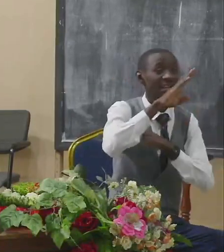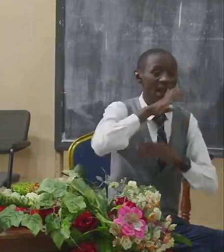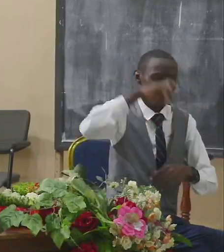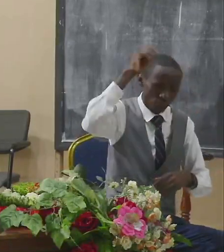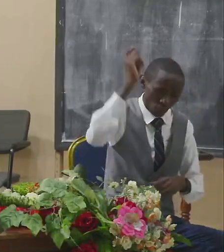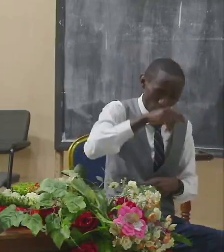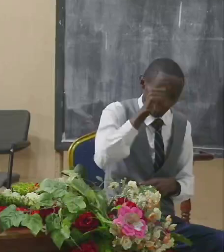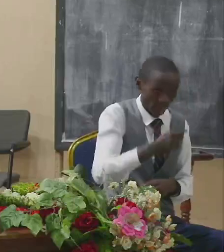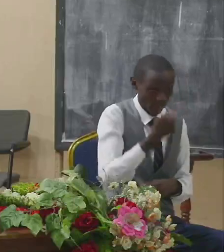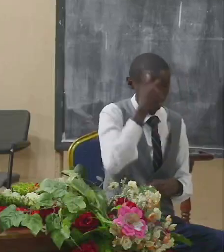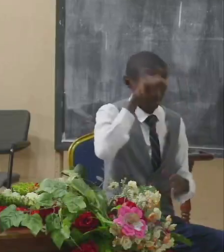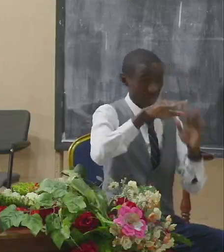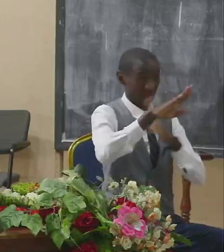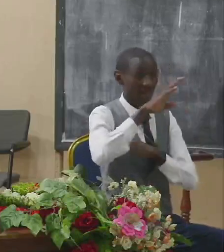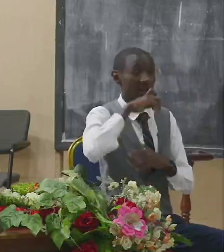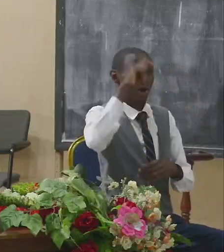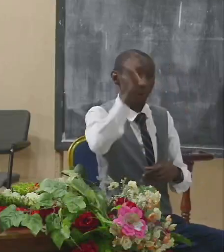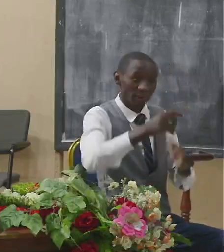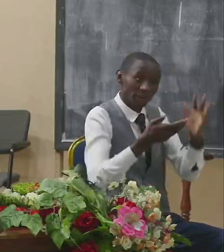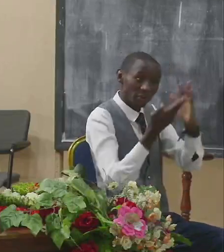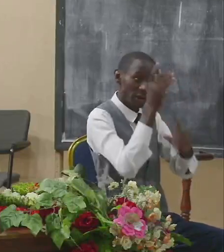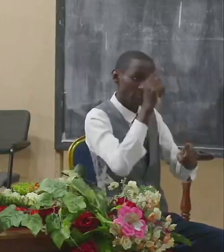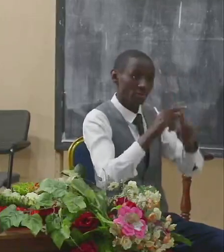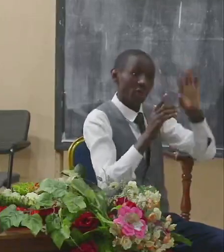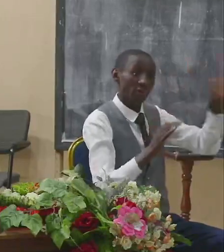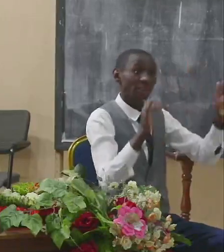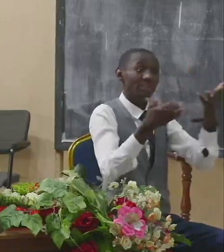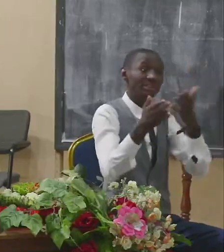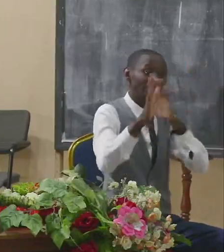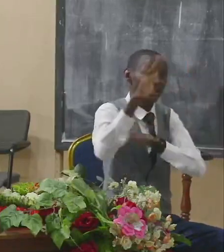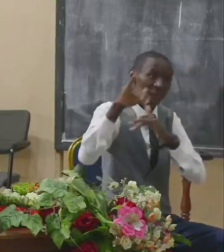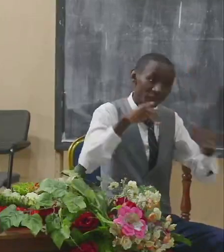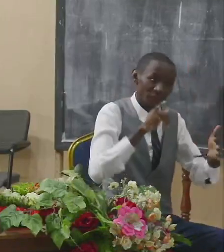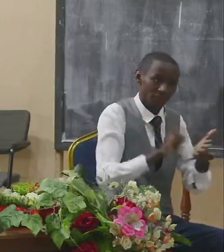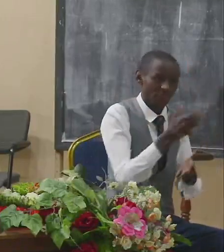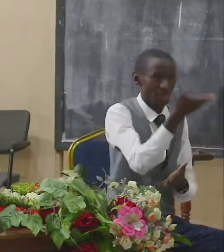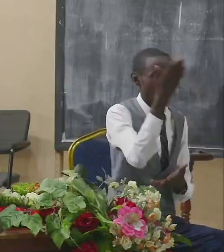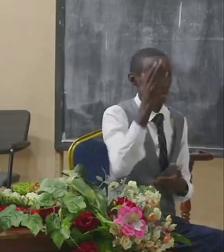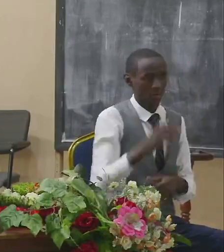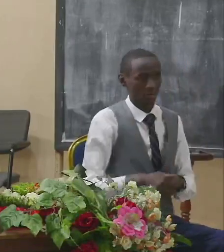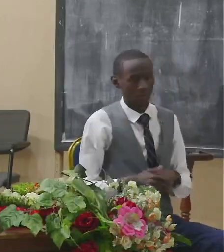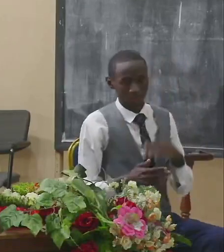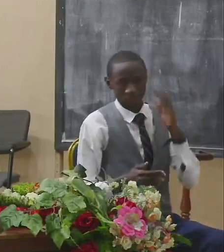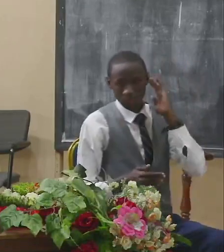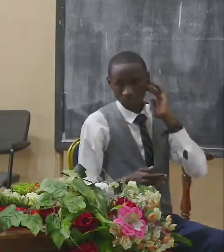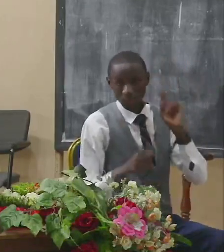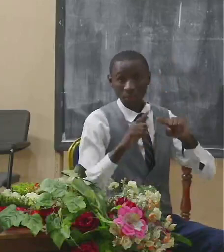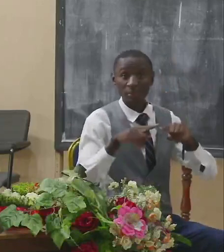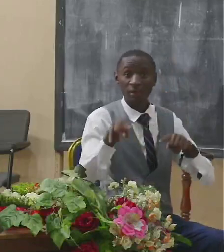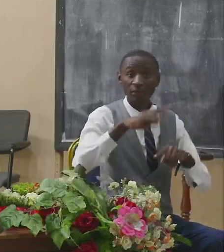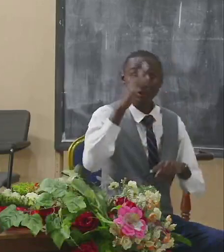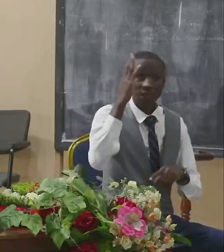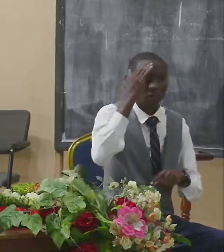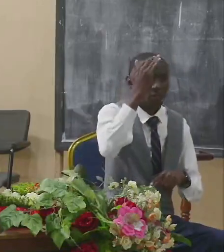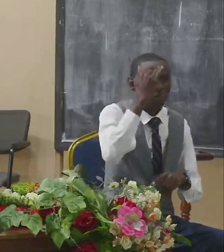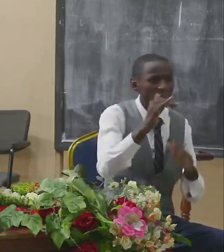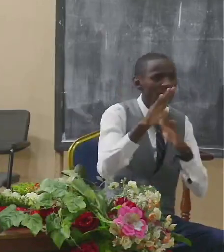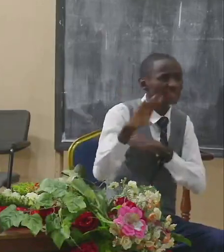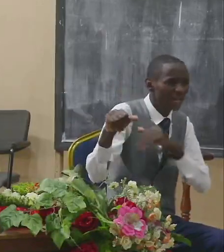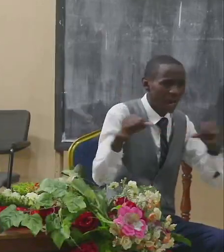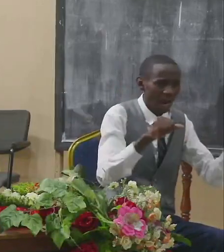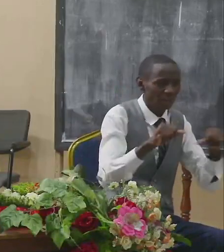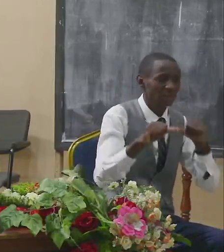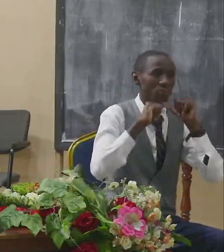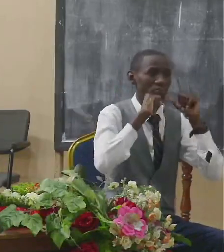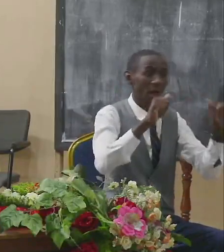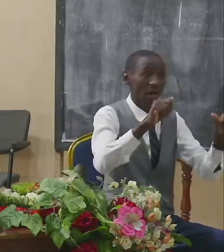Mungu anashurutishwa. Anashurutishwa na neno lake atabifanya. Mais vous savez pourquoi Dieu n'agit pas? Munayewa chwa nini